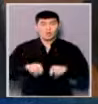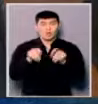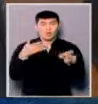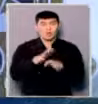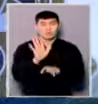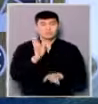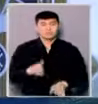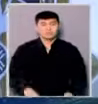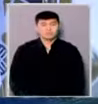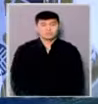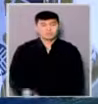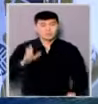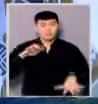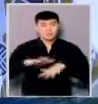айтады.